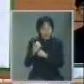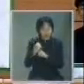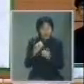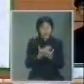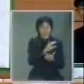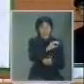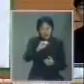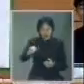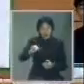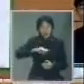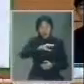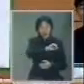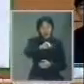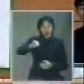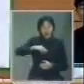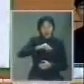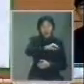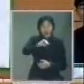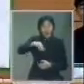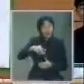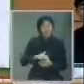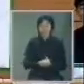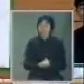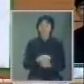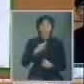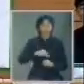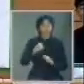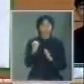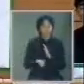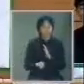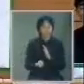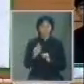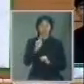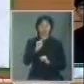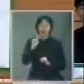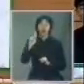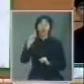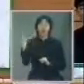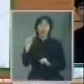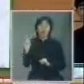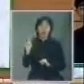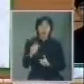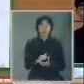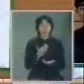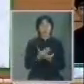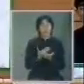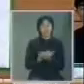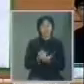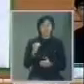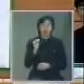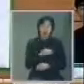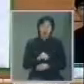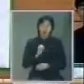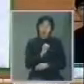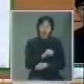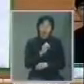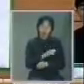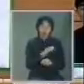ใส่ฟันเข้าพักกกต.ก็ให้พอขอเอามาใส่ฟันเอาเงินไป